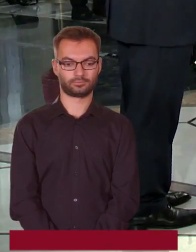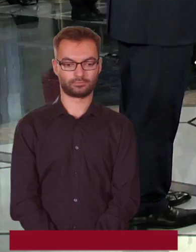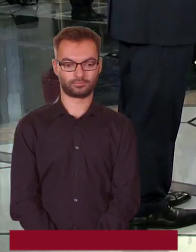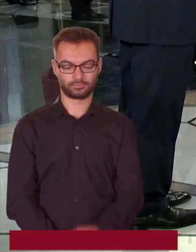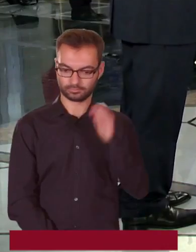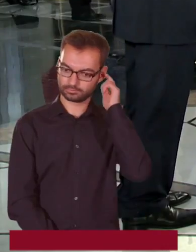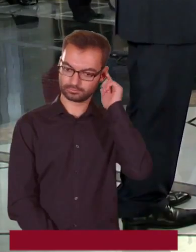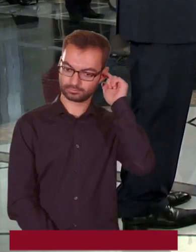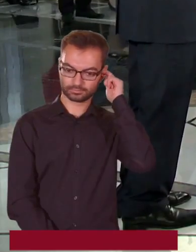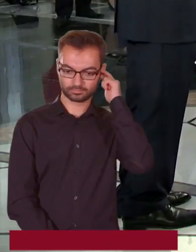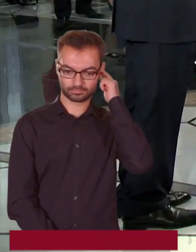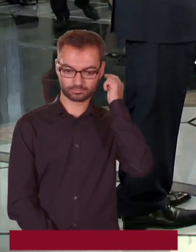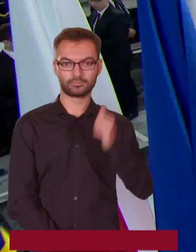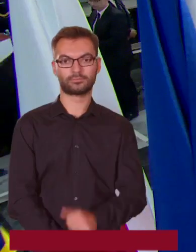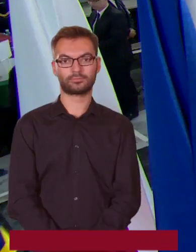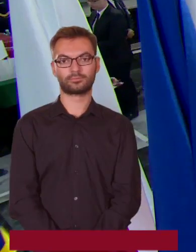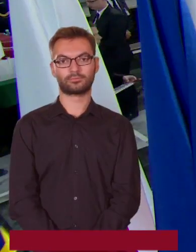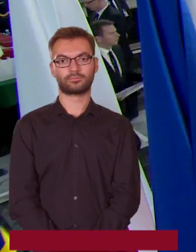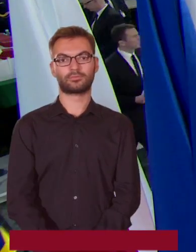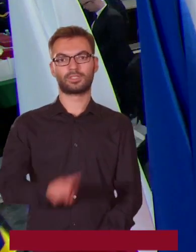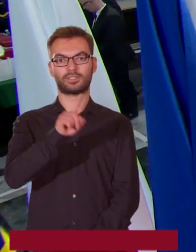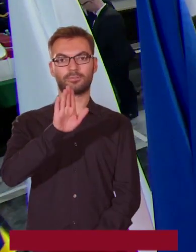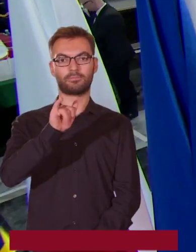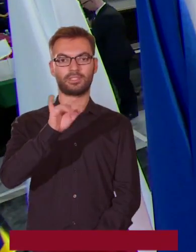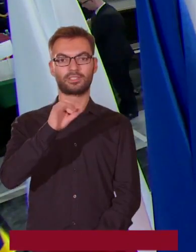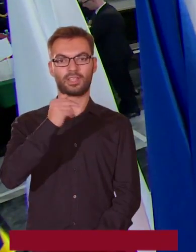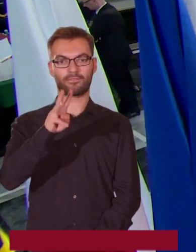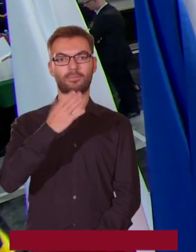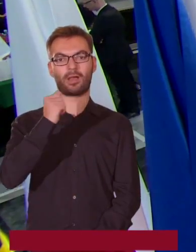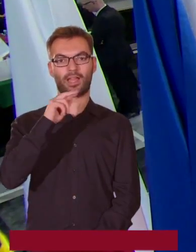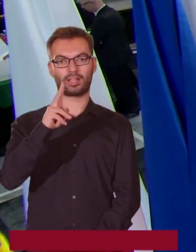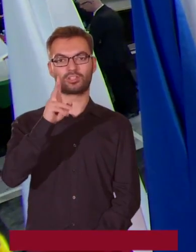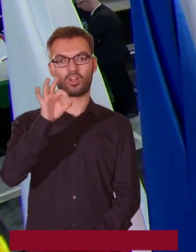Poproszę pana Zbigniewa Marka Konwińskiego.